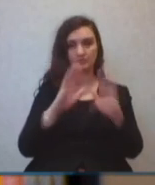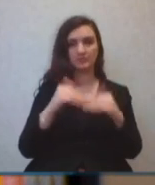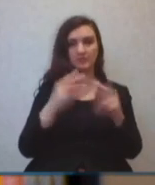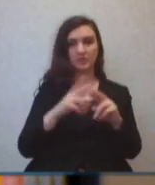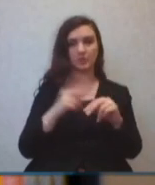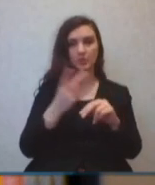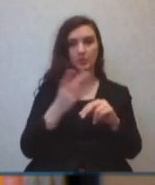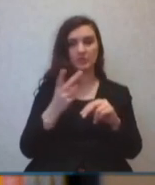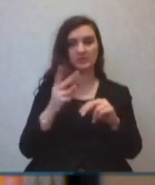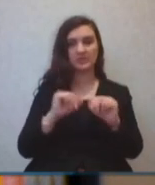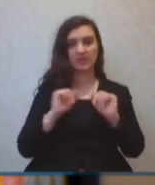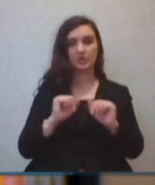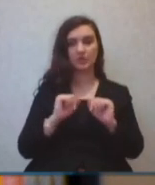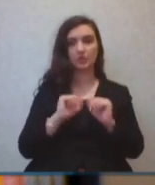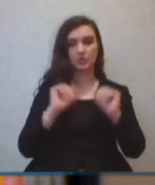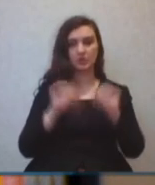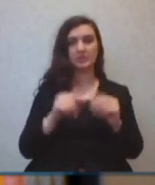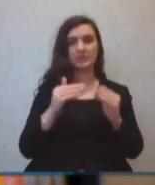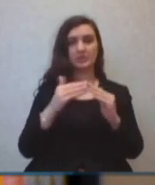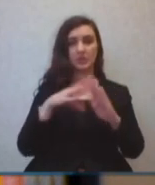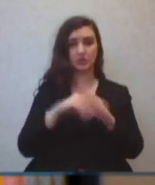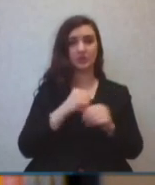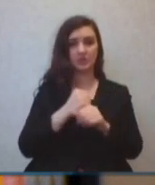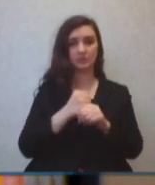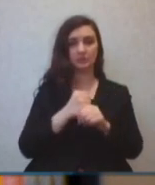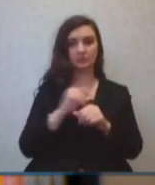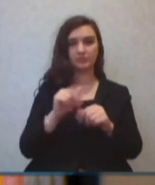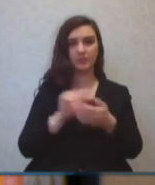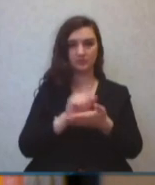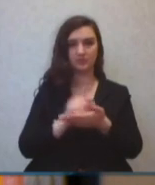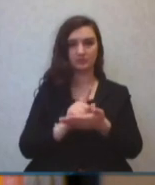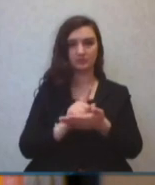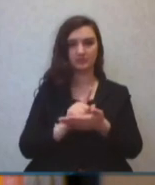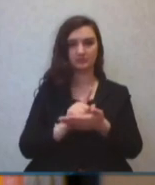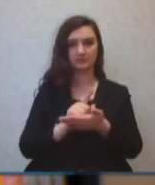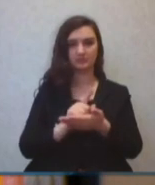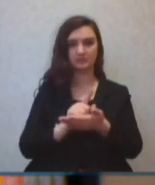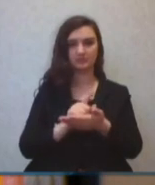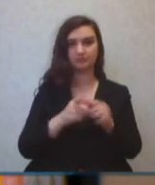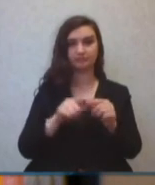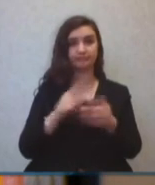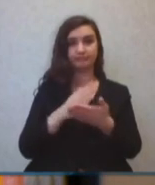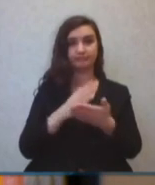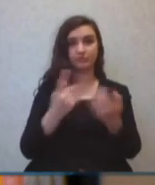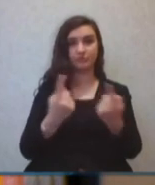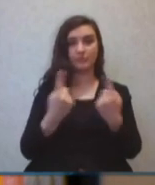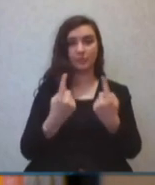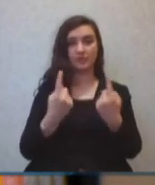ორი პატარა სავარჯიშო, რომელიც შეგიძლიათ გააკეთოთ და აუცილებლად ეს არის